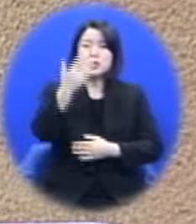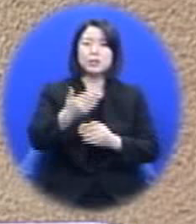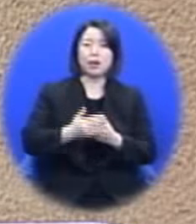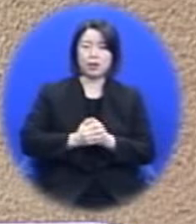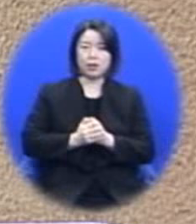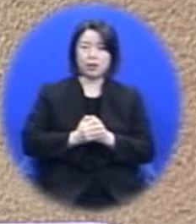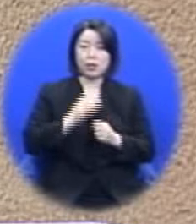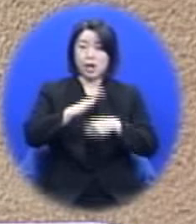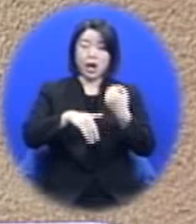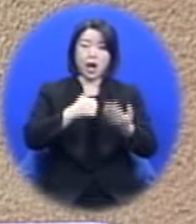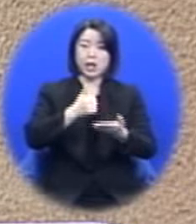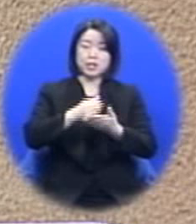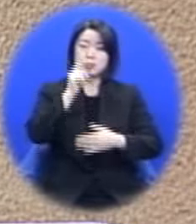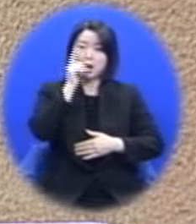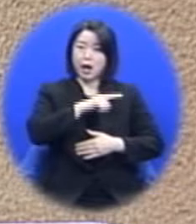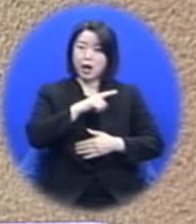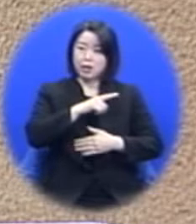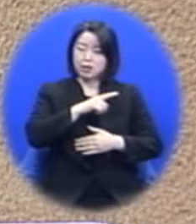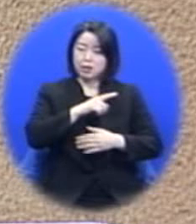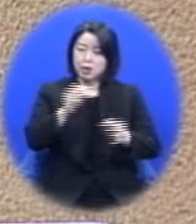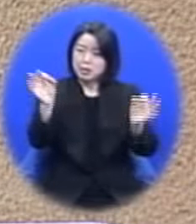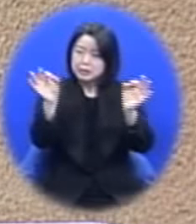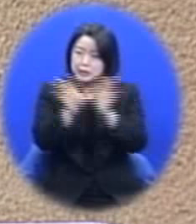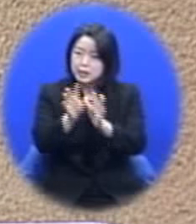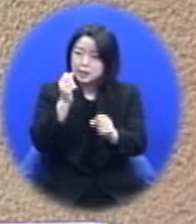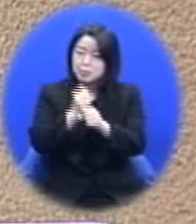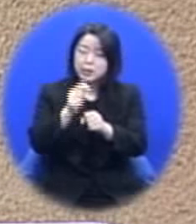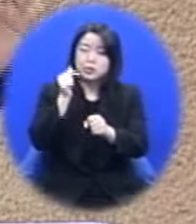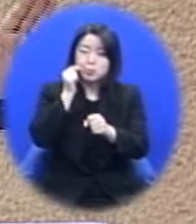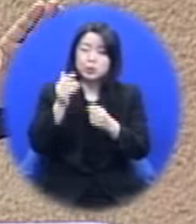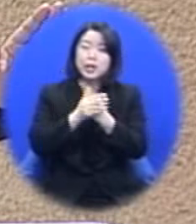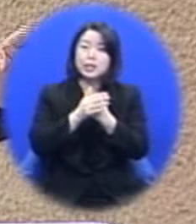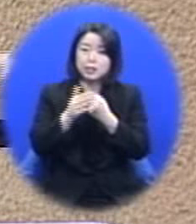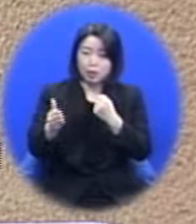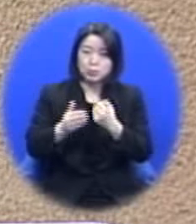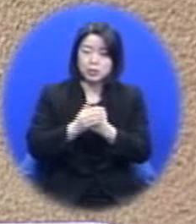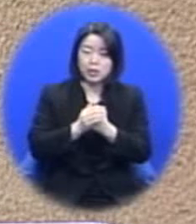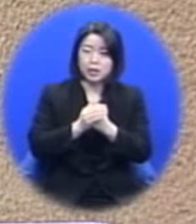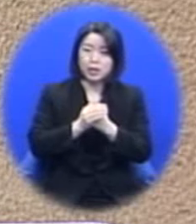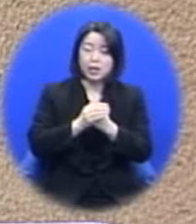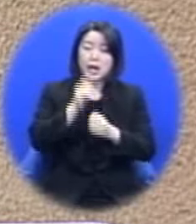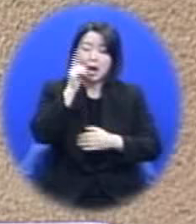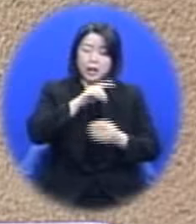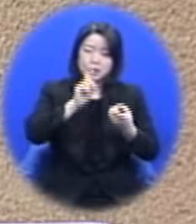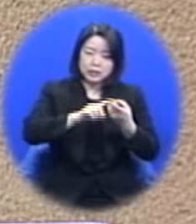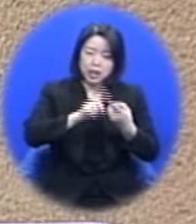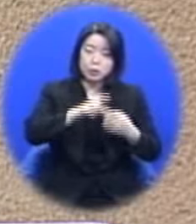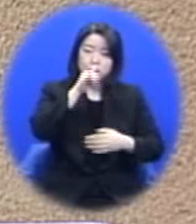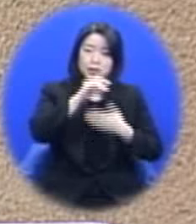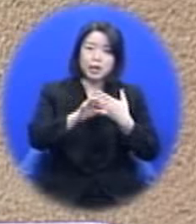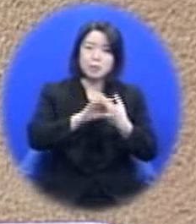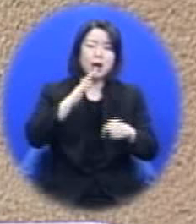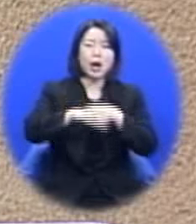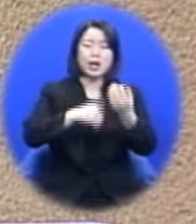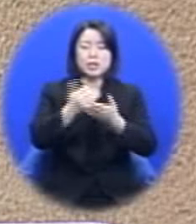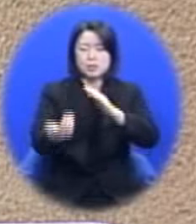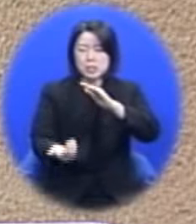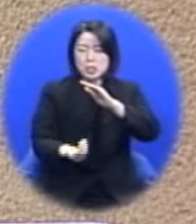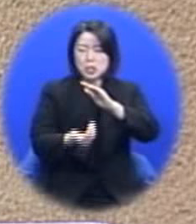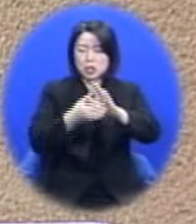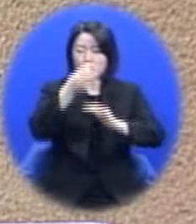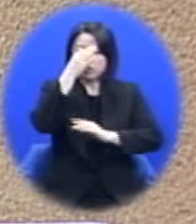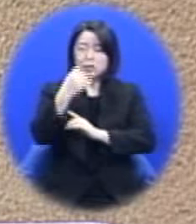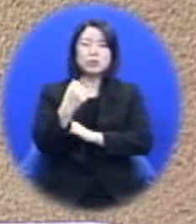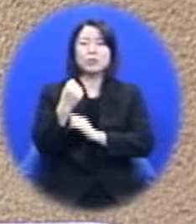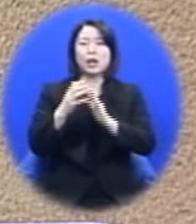악을 제거할 수 없어서 내버려 두시는 거라면 하나님은 전능하신 하나님이 아니라, 하나님이 악을 제거하실 수